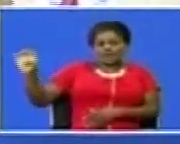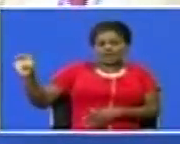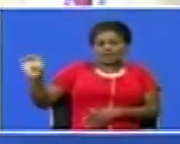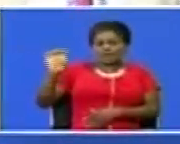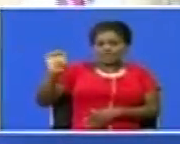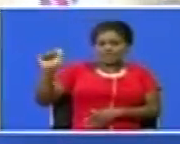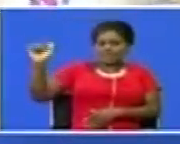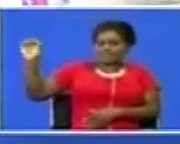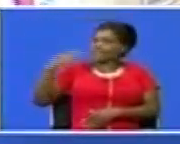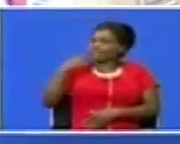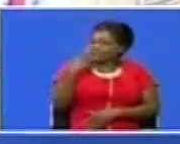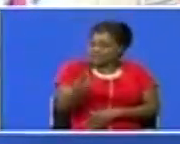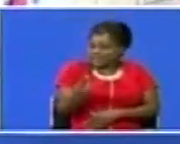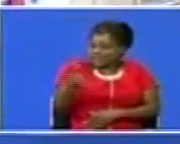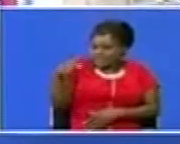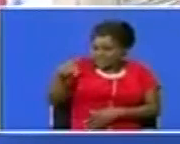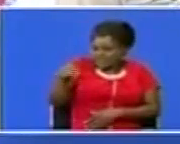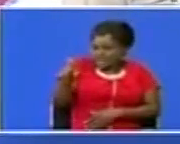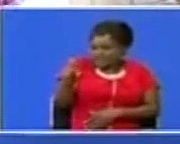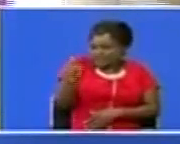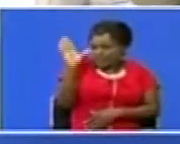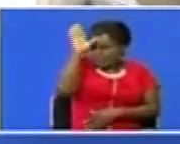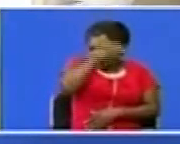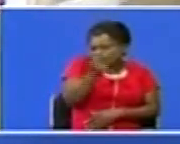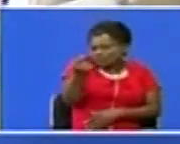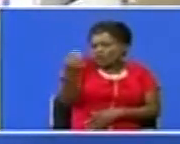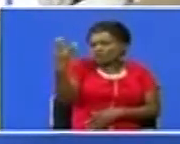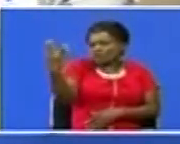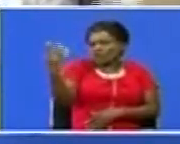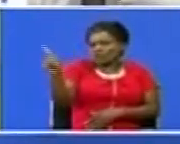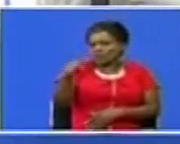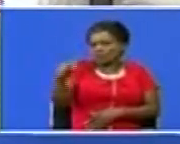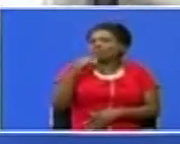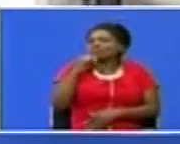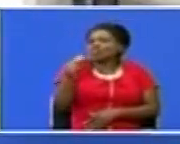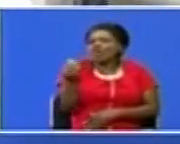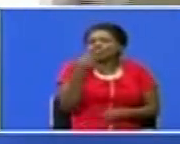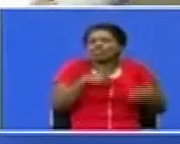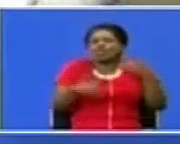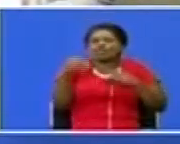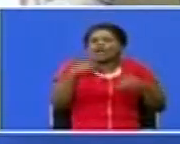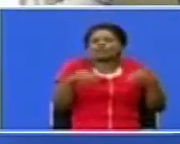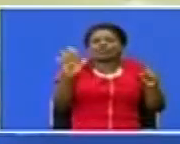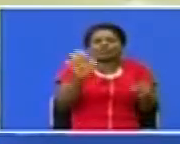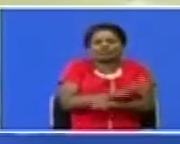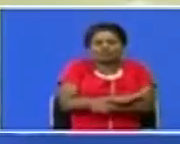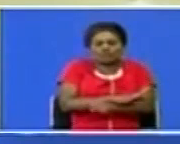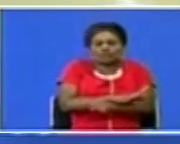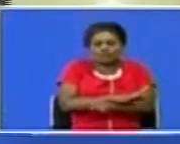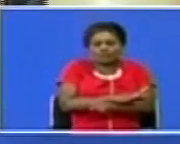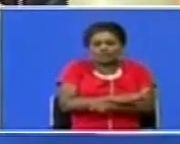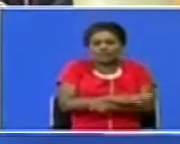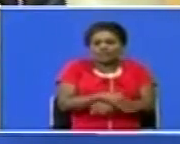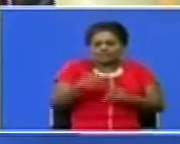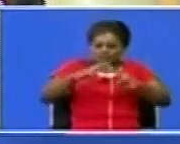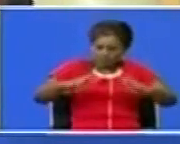EACC imekariri kuwa Igoro aliponyoka tu katika madai manne na sio sakata ya shilingi milioni 791 na kwa jukumu